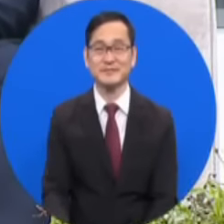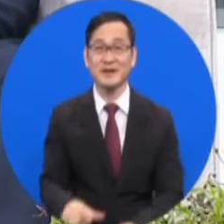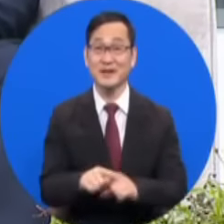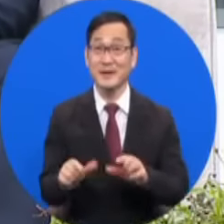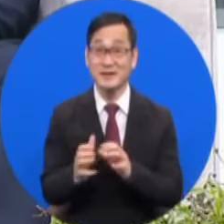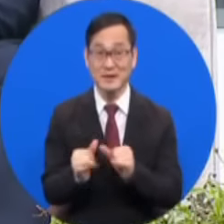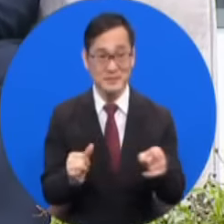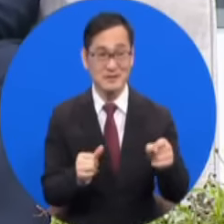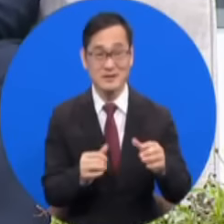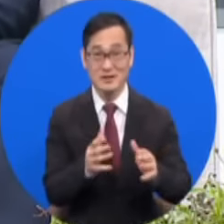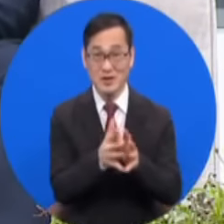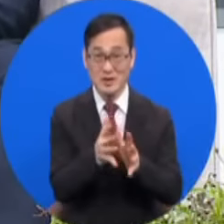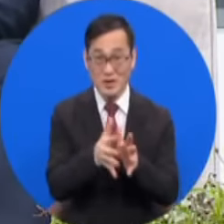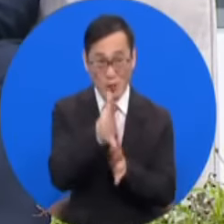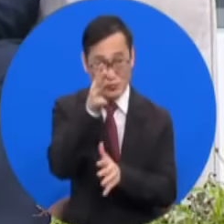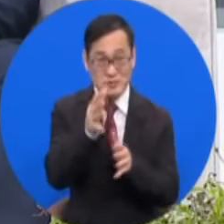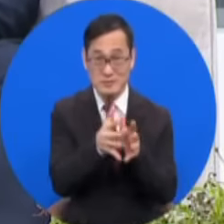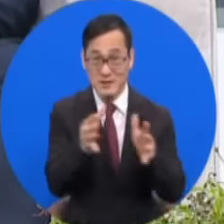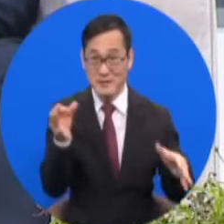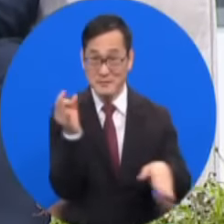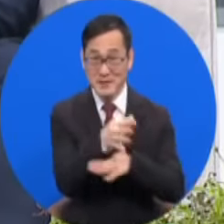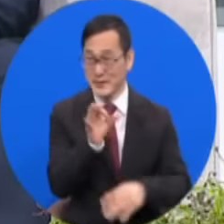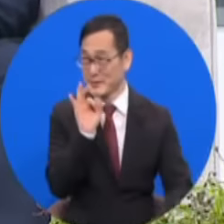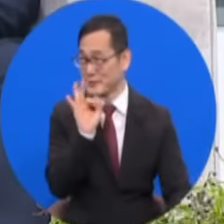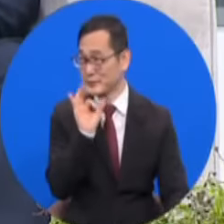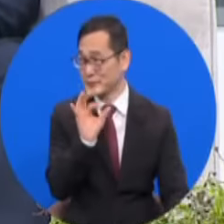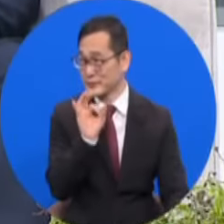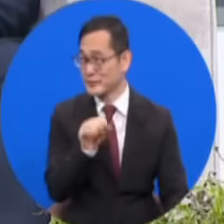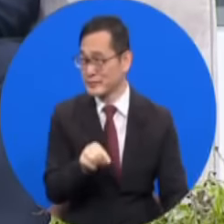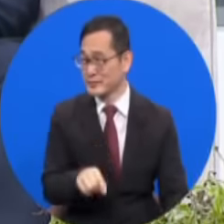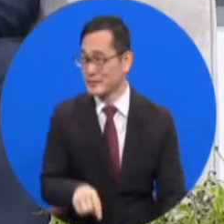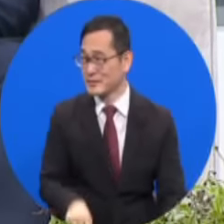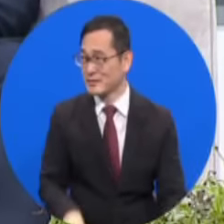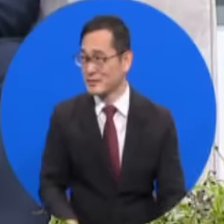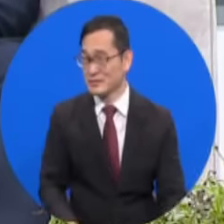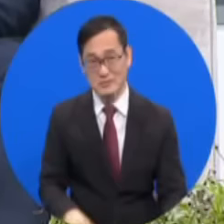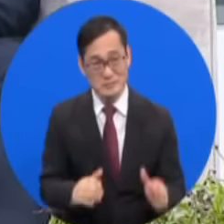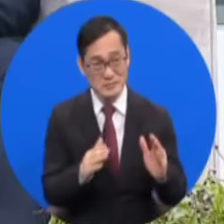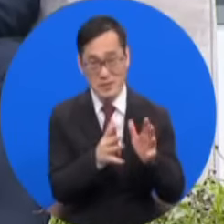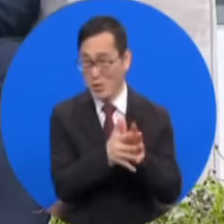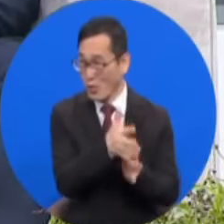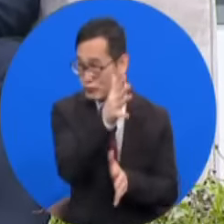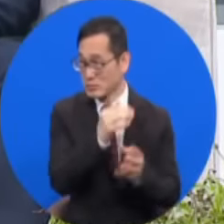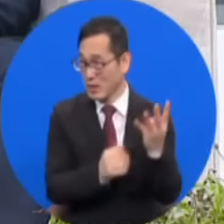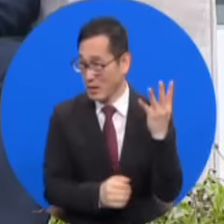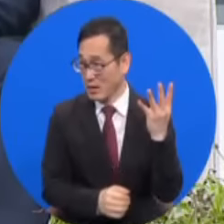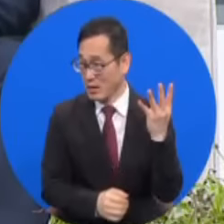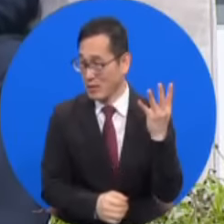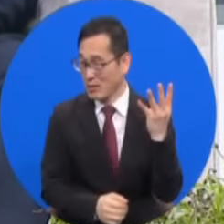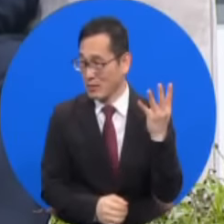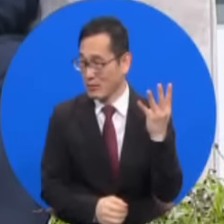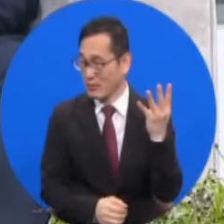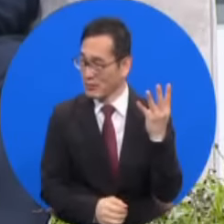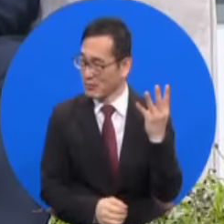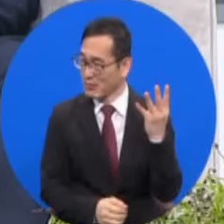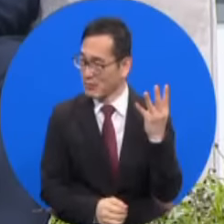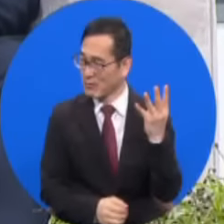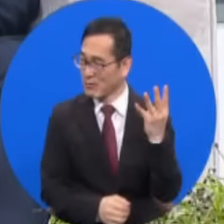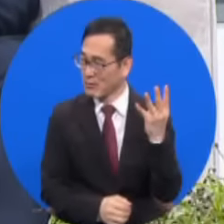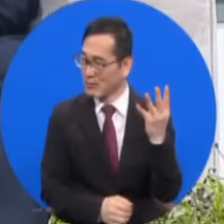꿈도 못 끌 부동산 부자인데 80억 치 상가 포함 주택 내 체를 갖고 있잖아요 이게 혹시 뭐 물려받은